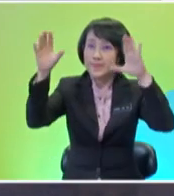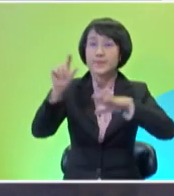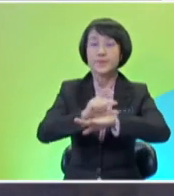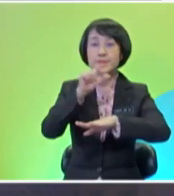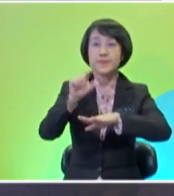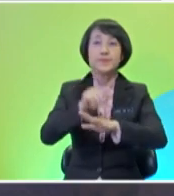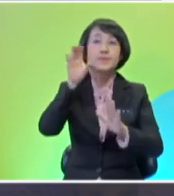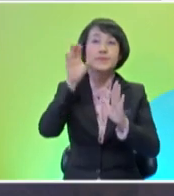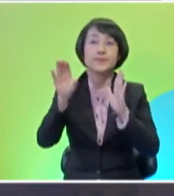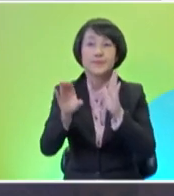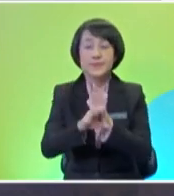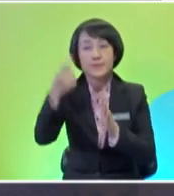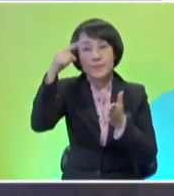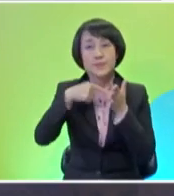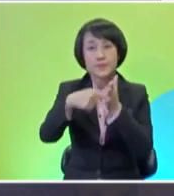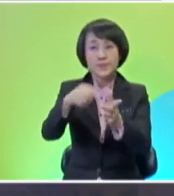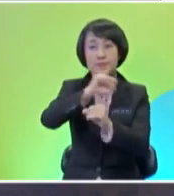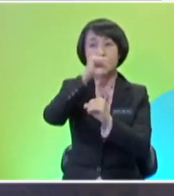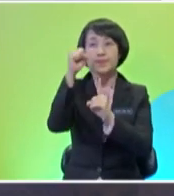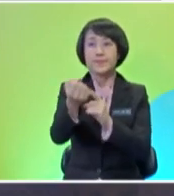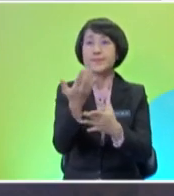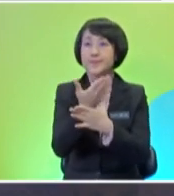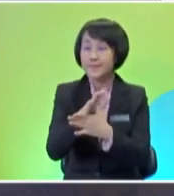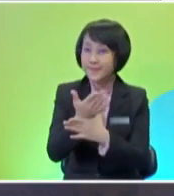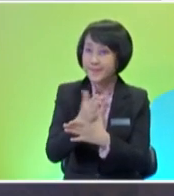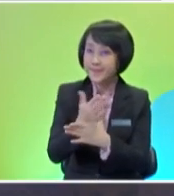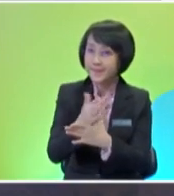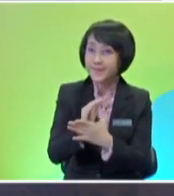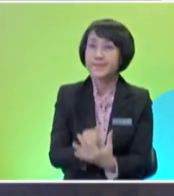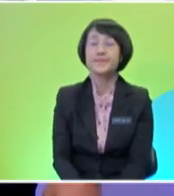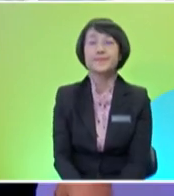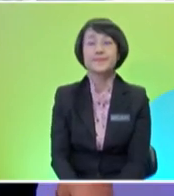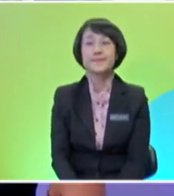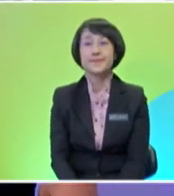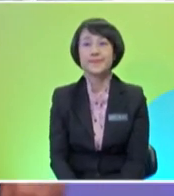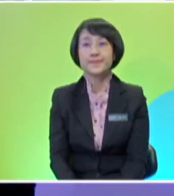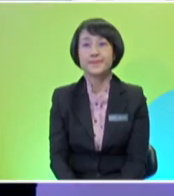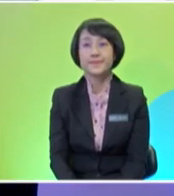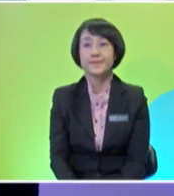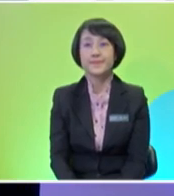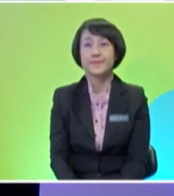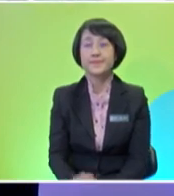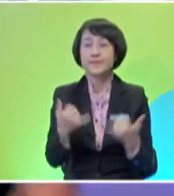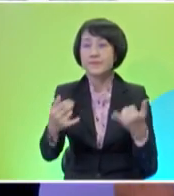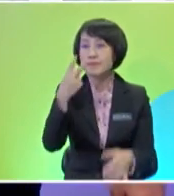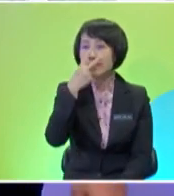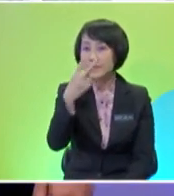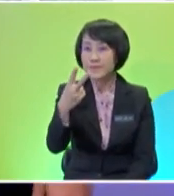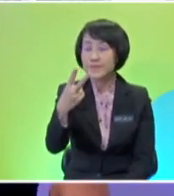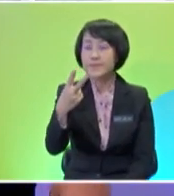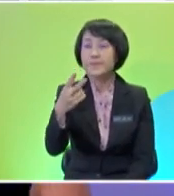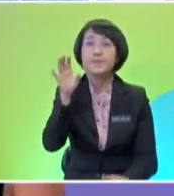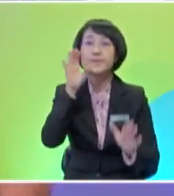gambar bagi menunjuk ke situasi bagi tersebut oke sekarang Oke coba Kasih tengok ka- selain Oke